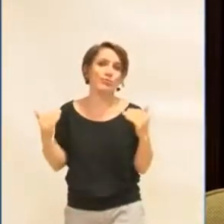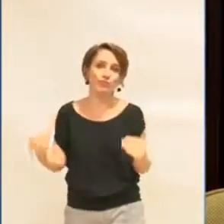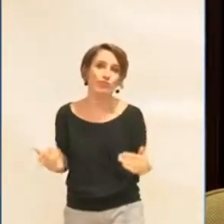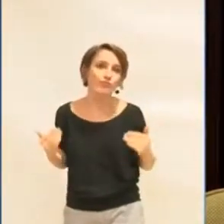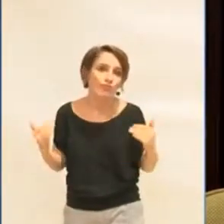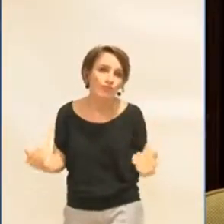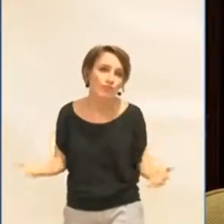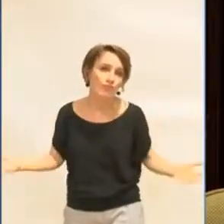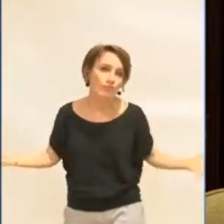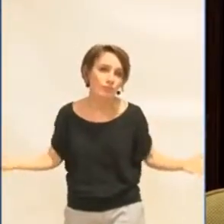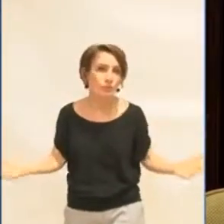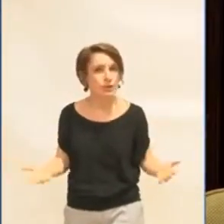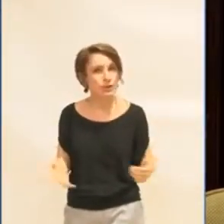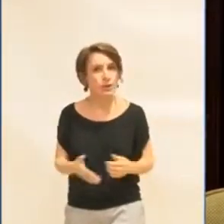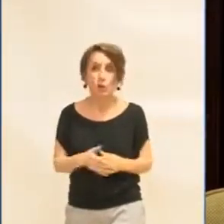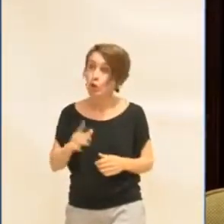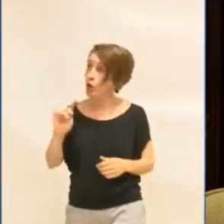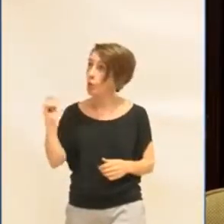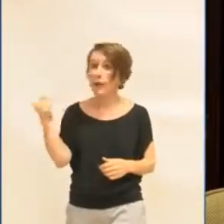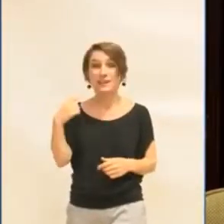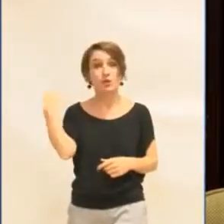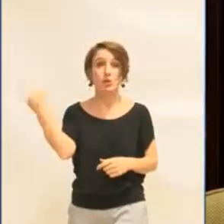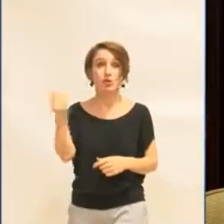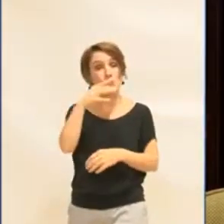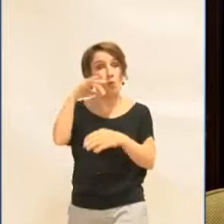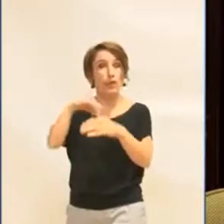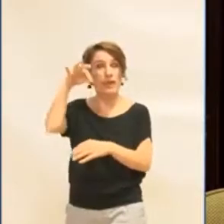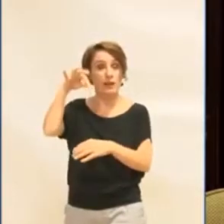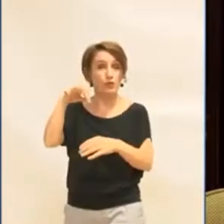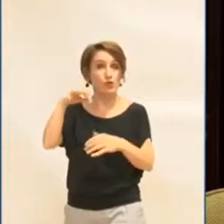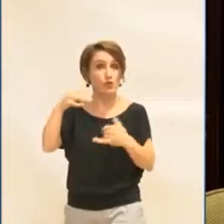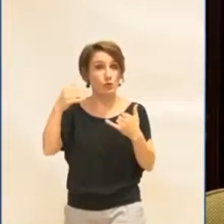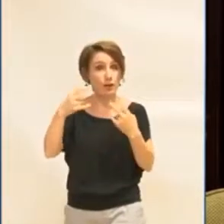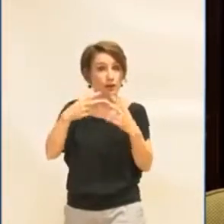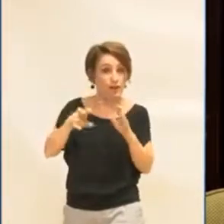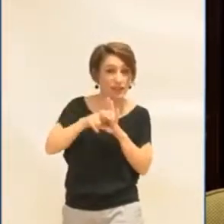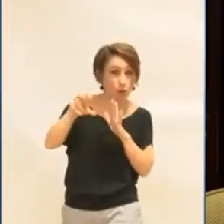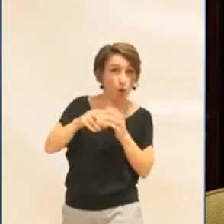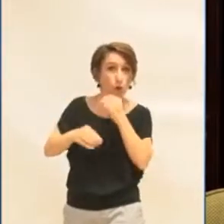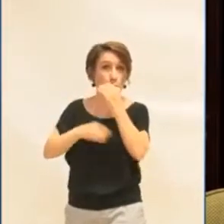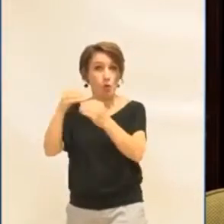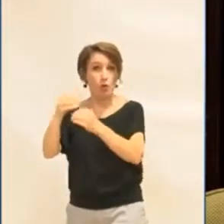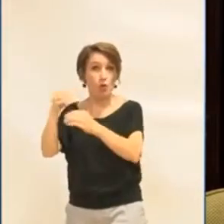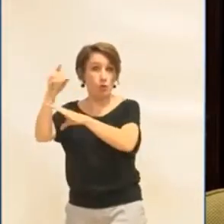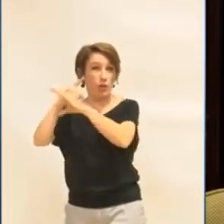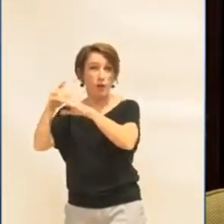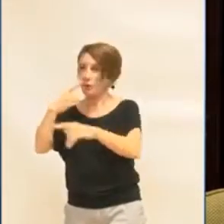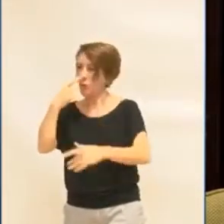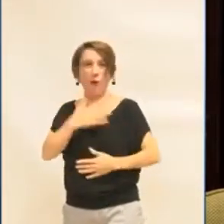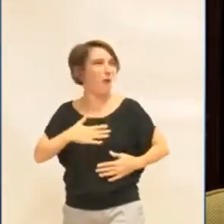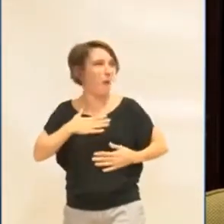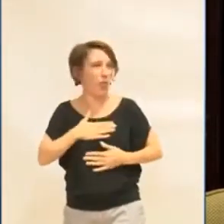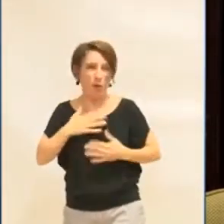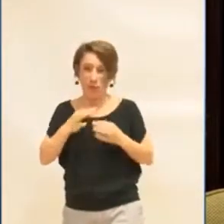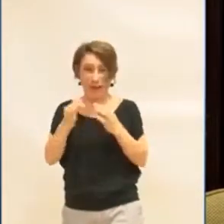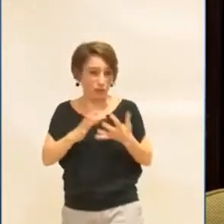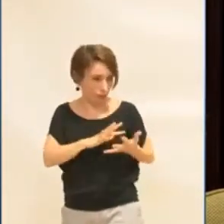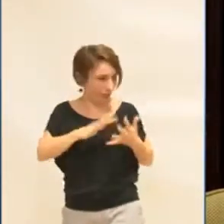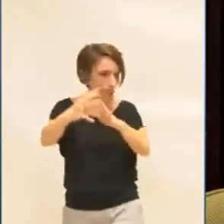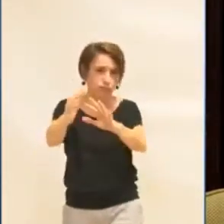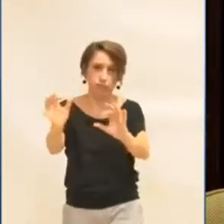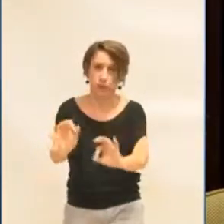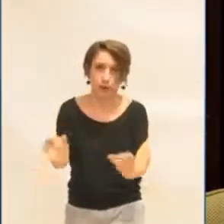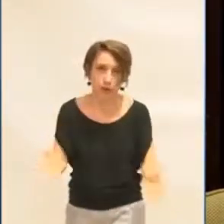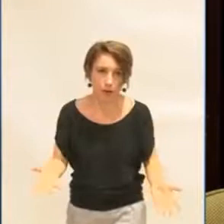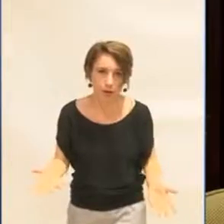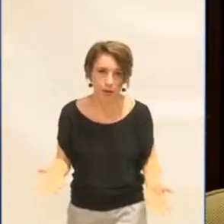la satisfaction presque unanime des élus locaux et des élus départementaux, et rien ne va bouger. Et pourtant, vous avez